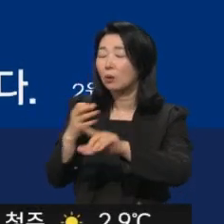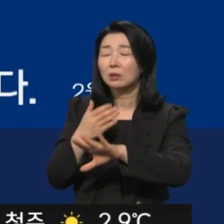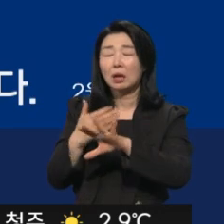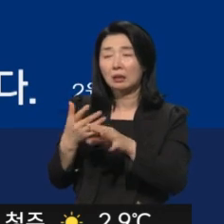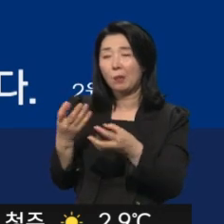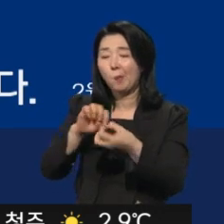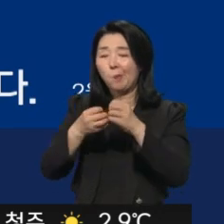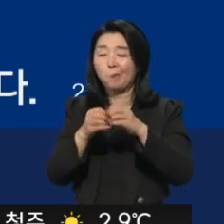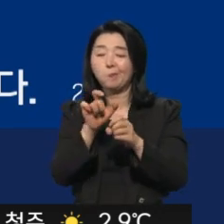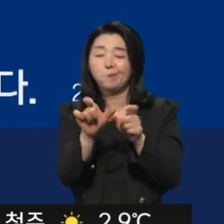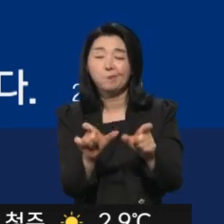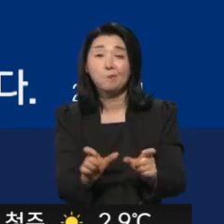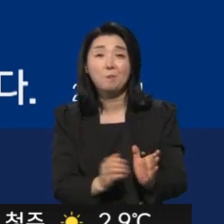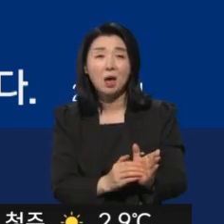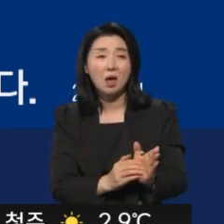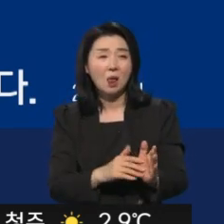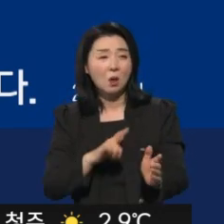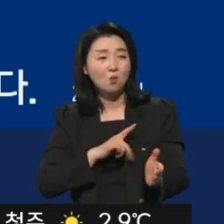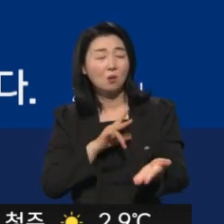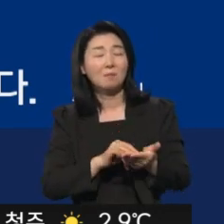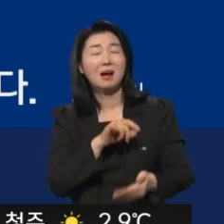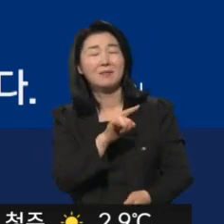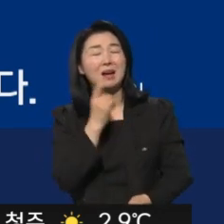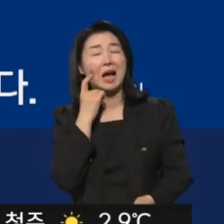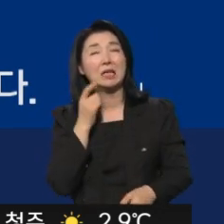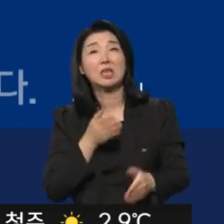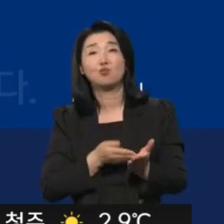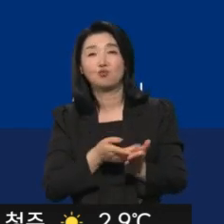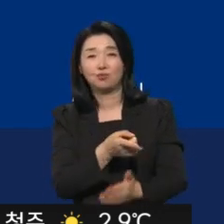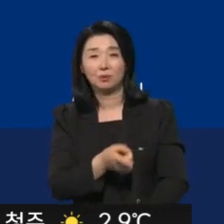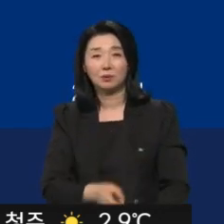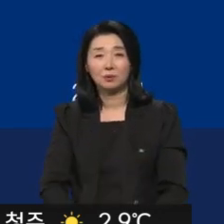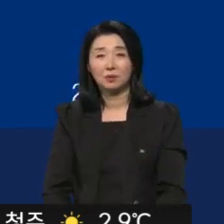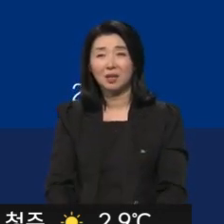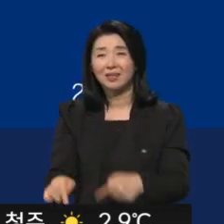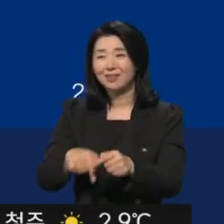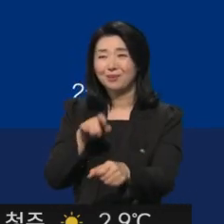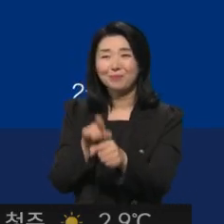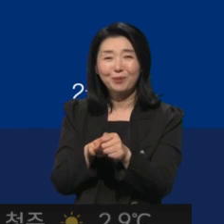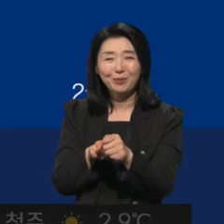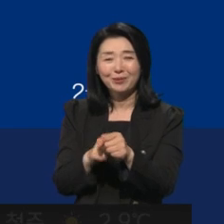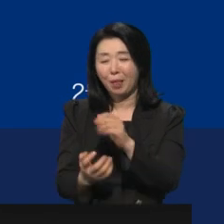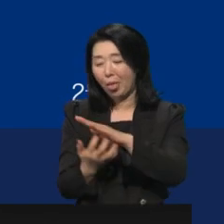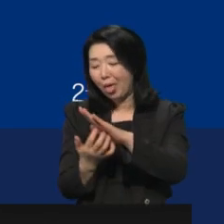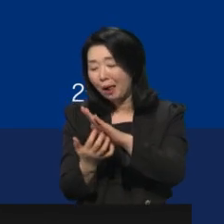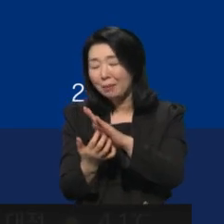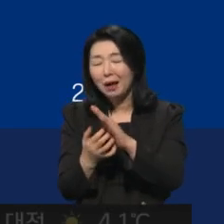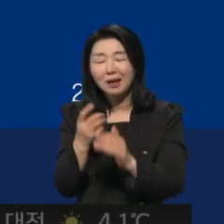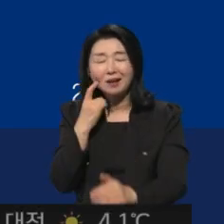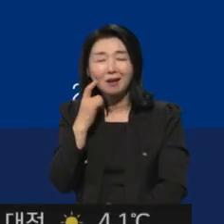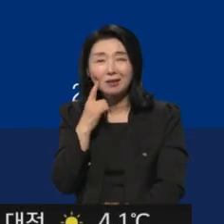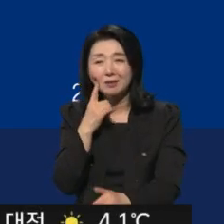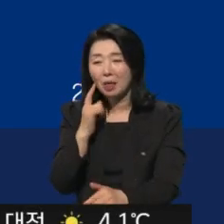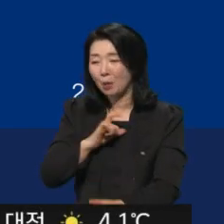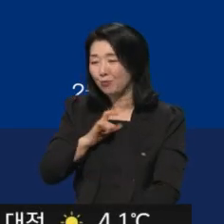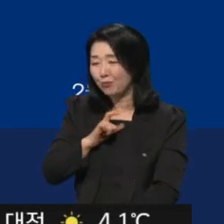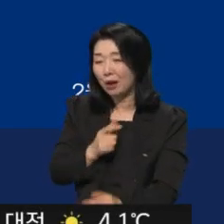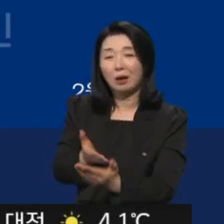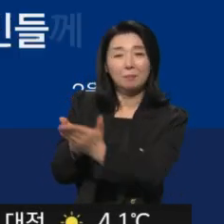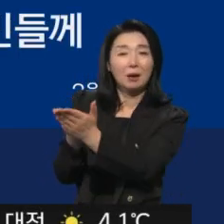짜깁기에 스스로 의혹을 만든 전형적인 가짜뉴스입니다. 정치적 목적으로 일방적인 거짓 의혹 제기를 한 것에